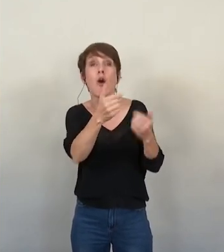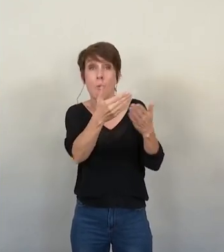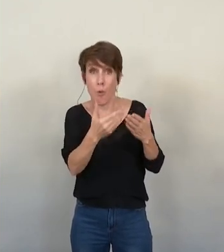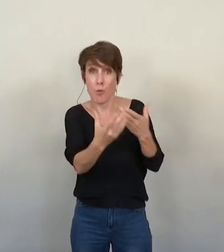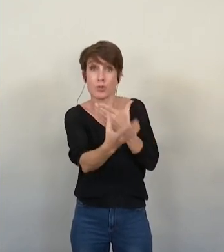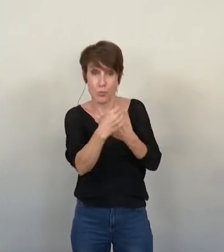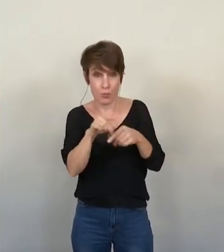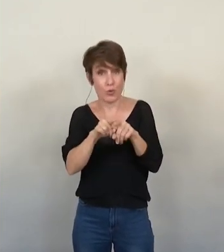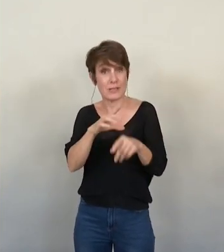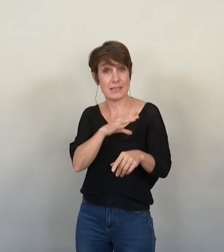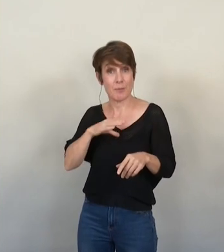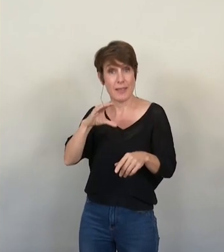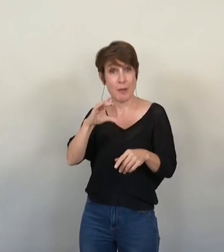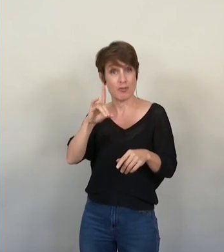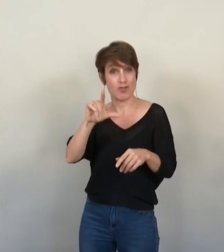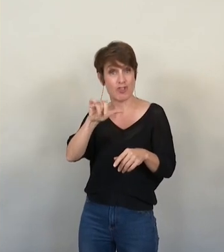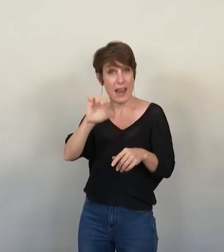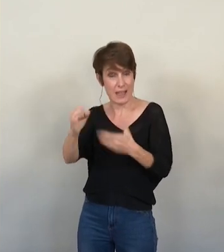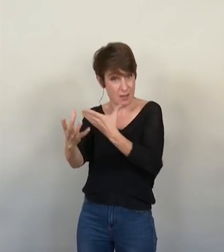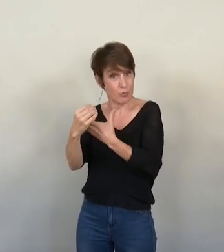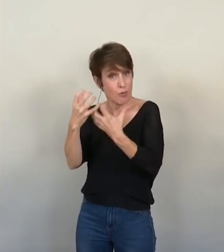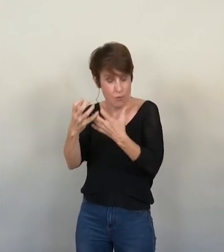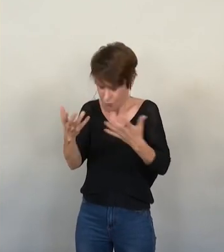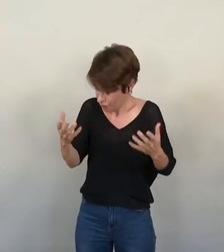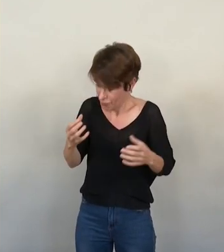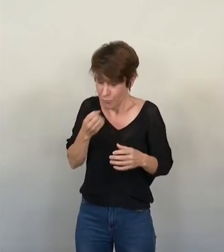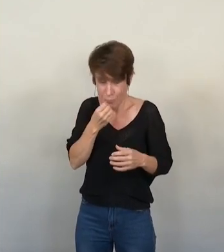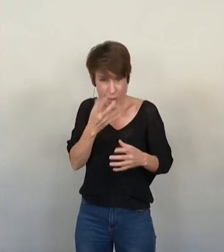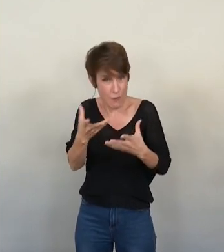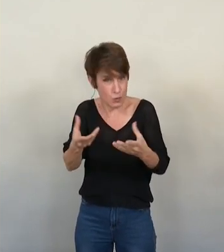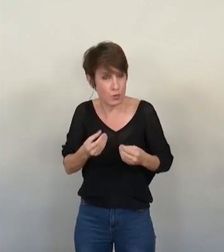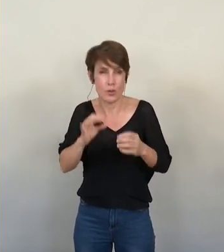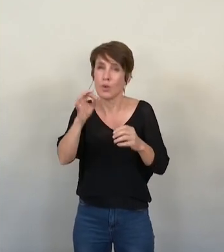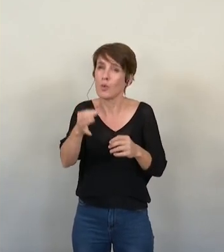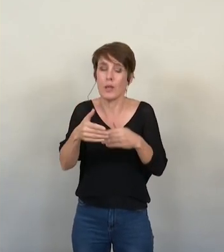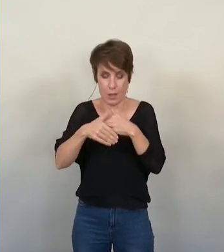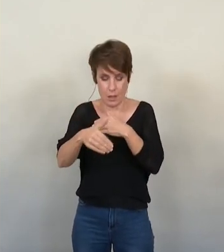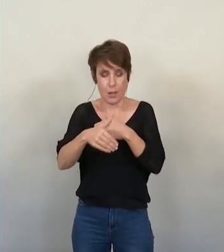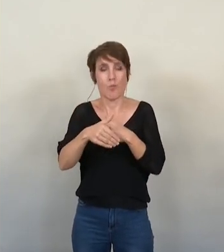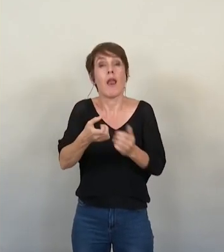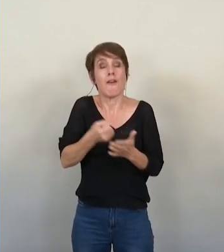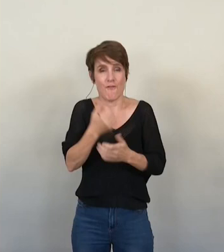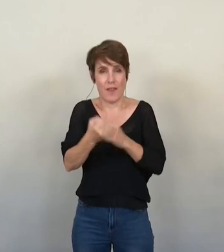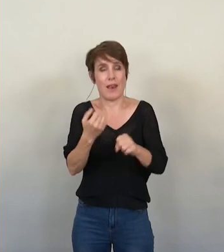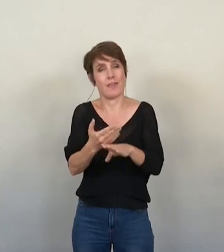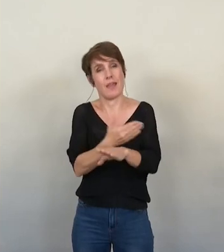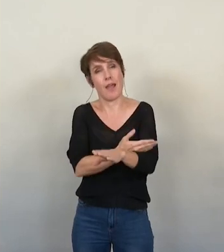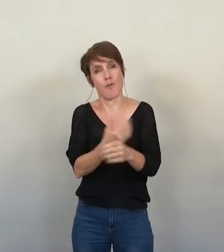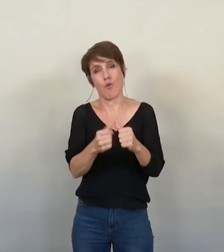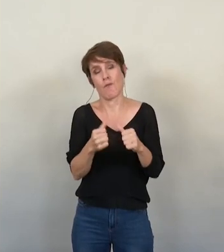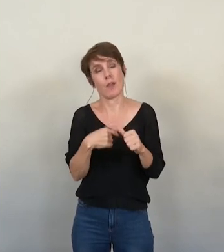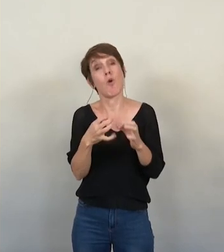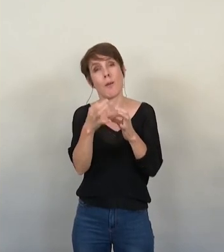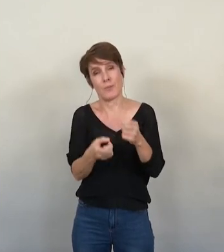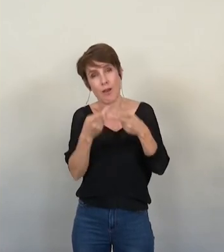Chalas qui l'a qui l'a mentionné aussi donc nous verrons ce que nous ferons un point effectivement je vous promet de faire un point avant la fin de l'année dans tous les cas en Amond des délibérations pour